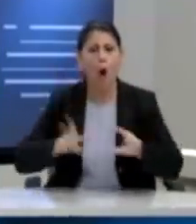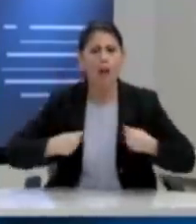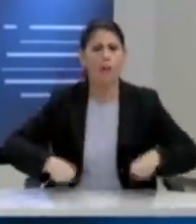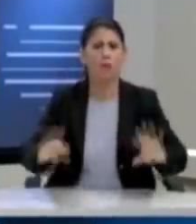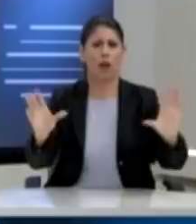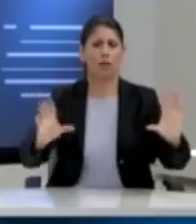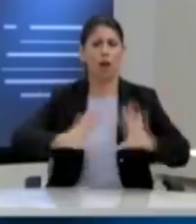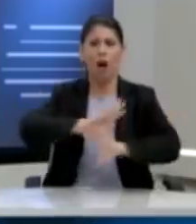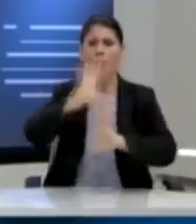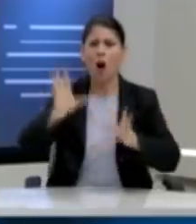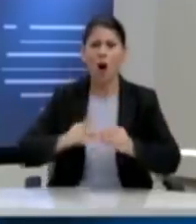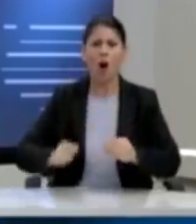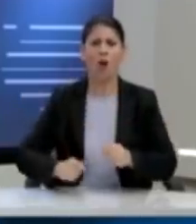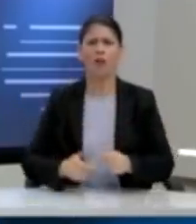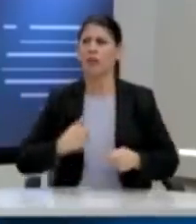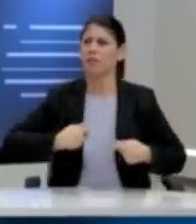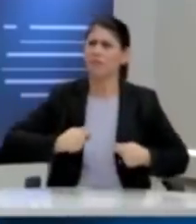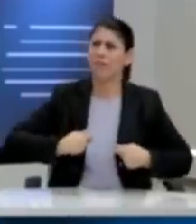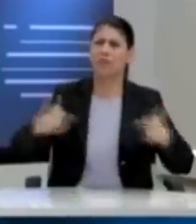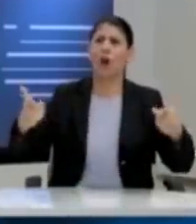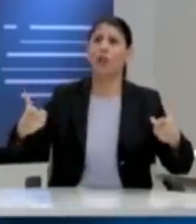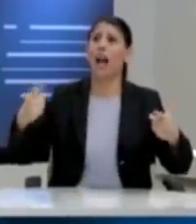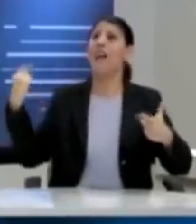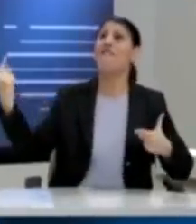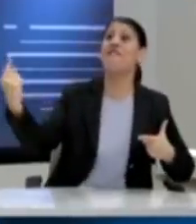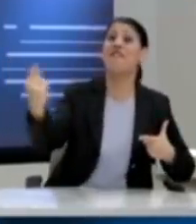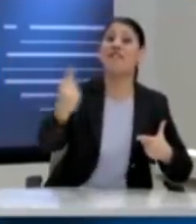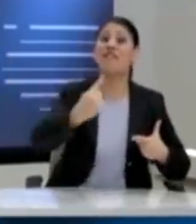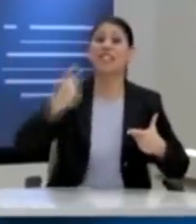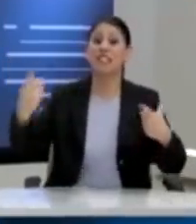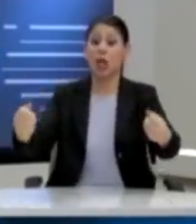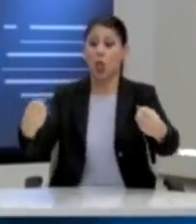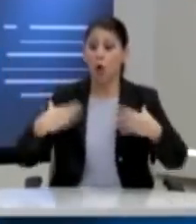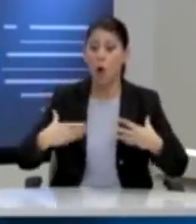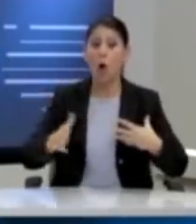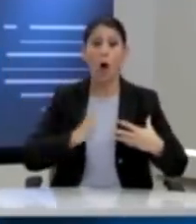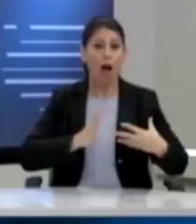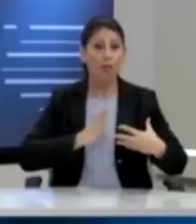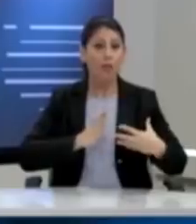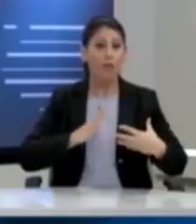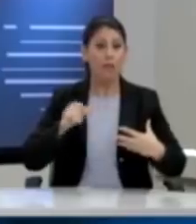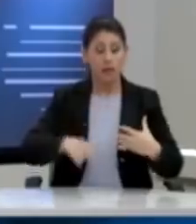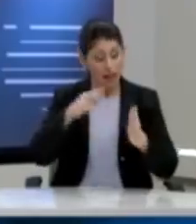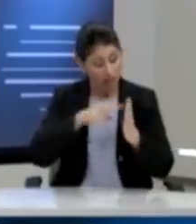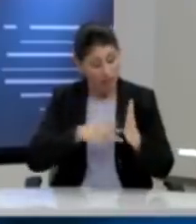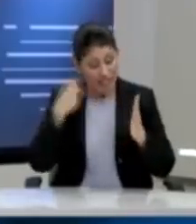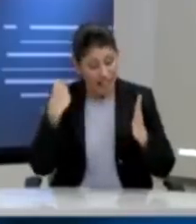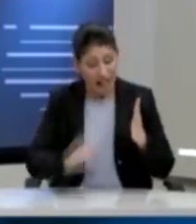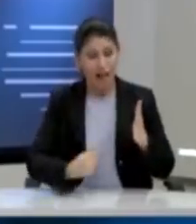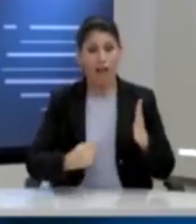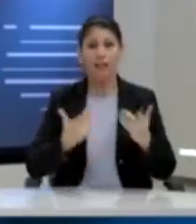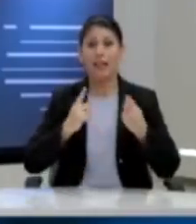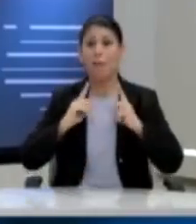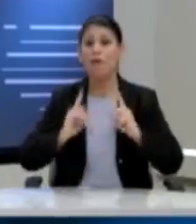Όλα τα έχετε βγάλει στο σφύρι, ό,τι δίνει η φύση στον άνθρωπο ό,τι δίνει να διαβάσετε καλά